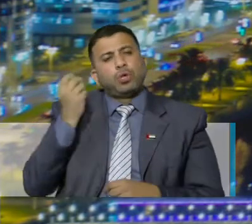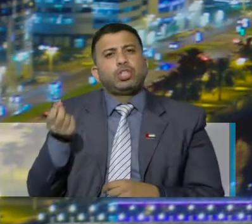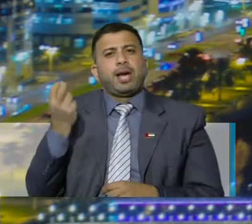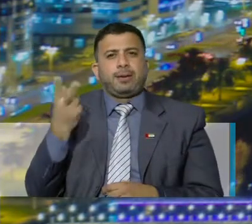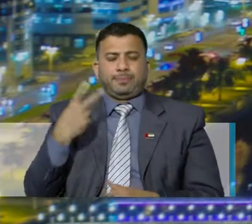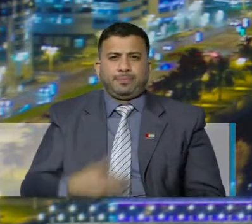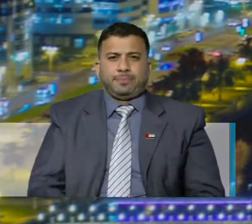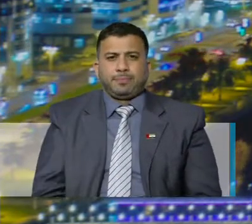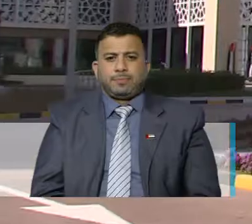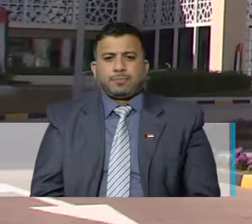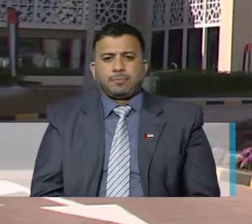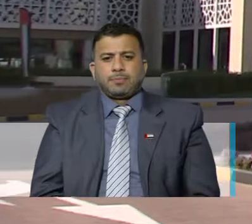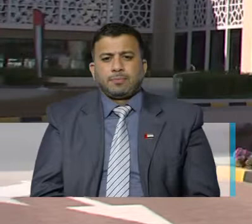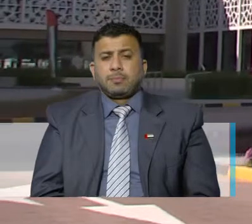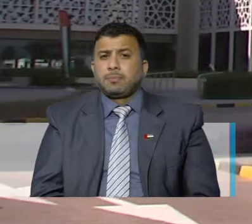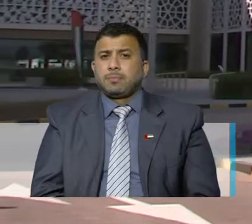والتكنولوجيا.